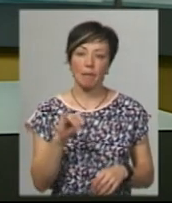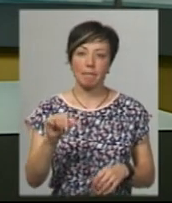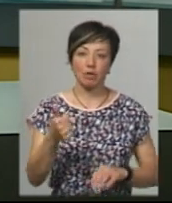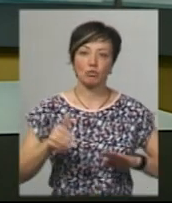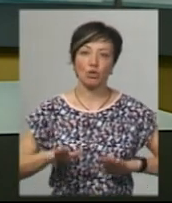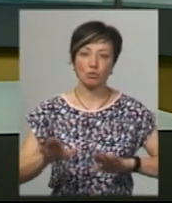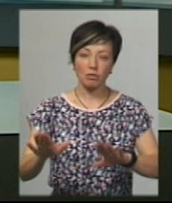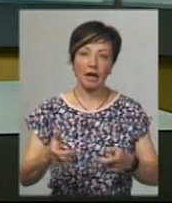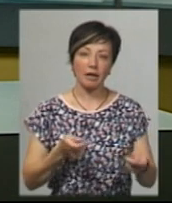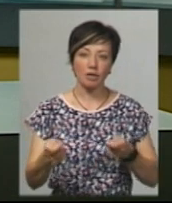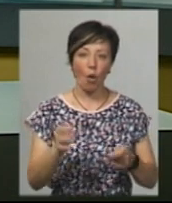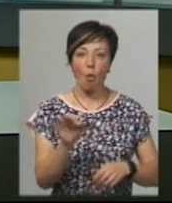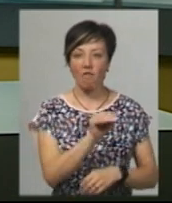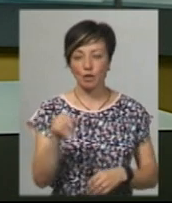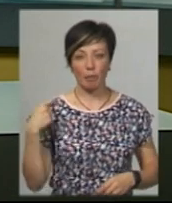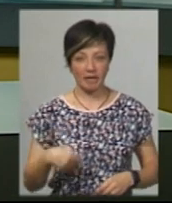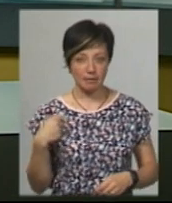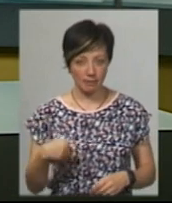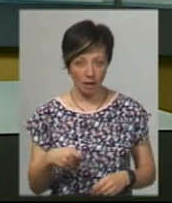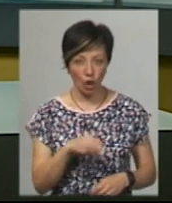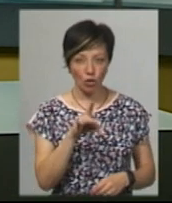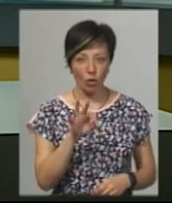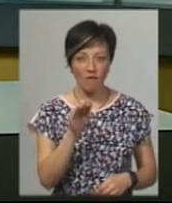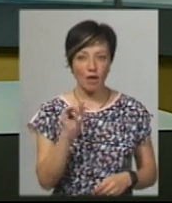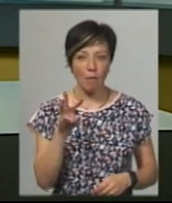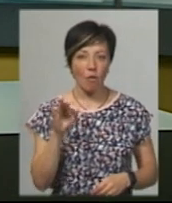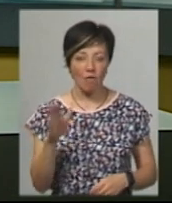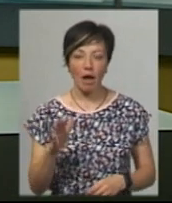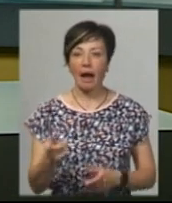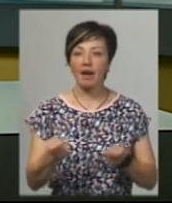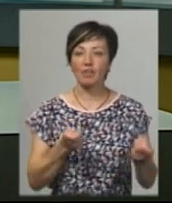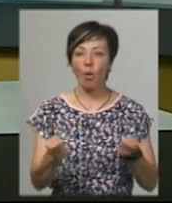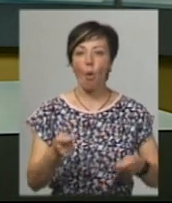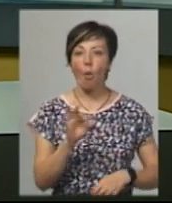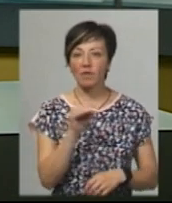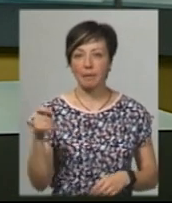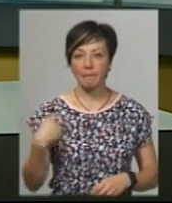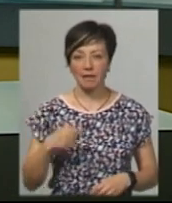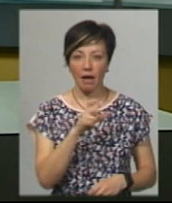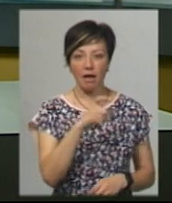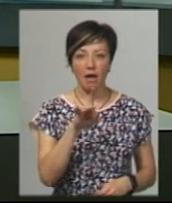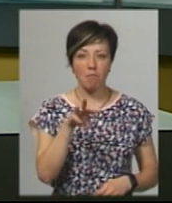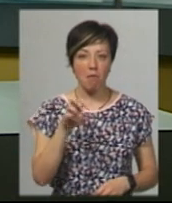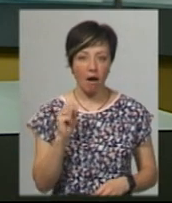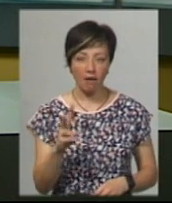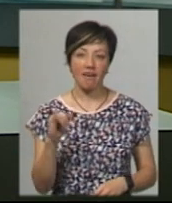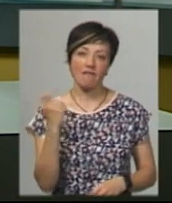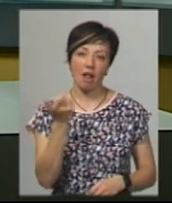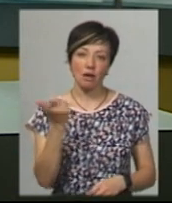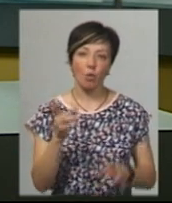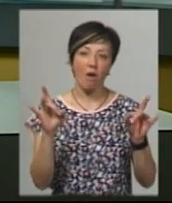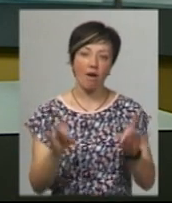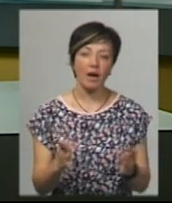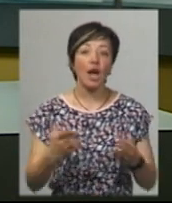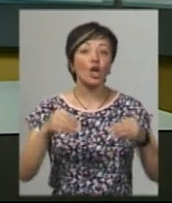першому заступнику керівника Офісу президента Сергію Трофімову, керівнику Офісу президента Андрію Єрмаку та власнику кафе. Які